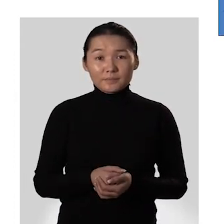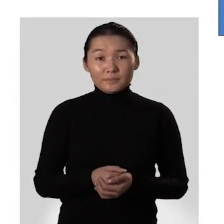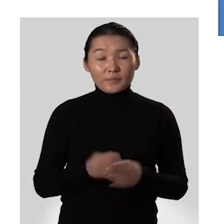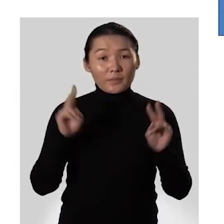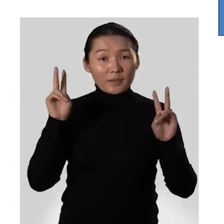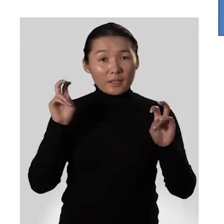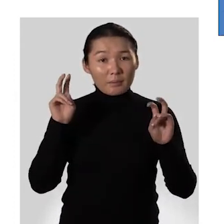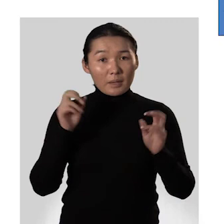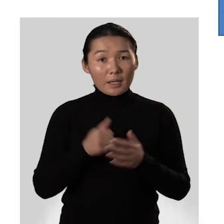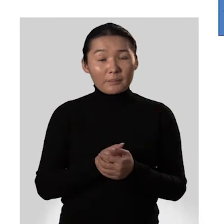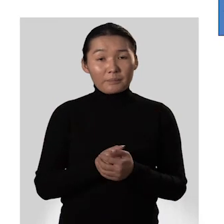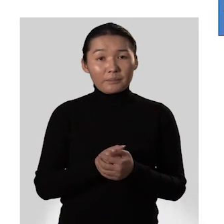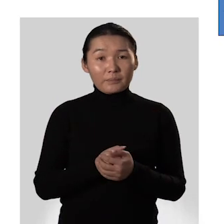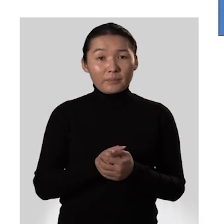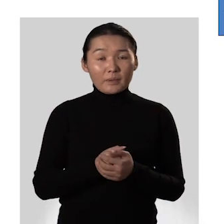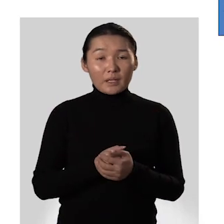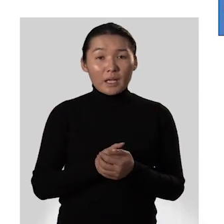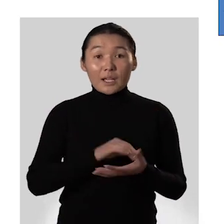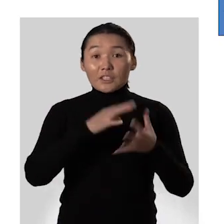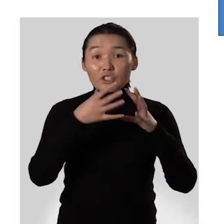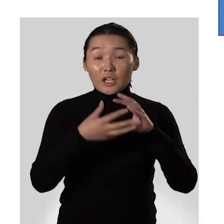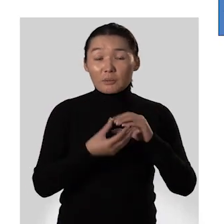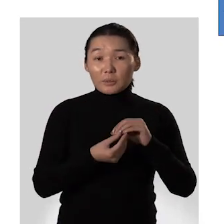Тема: жалпы таасирлер.